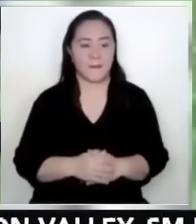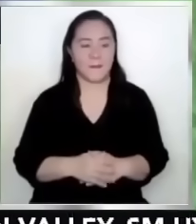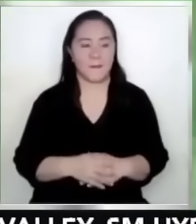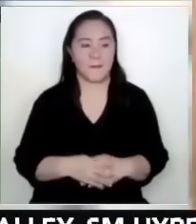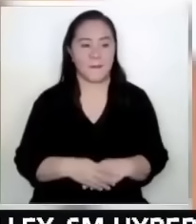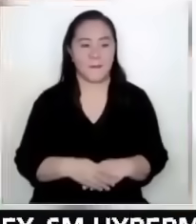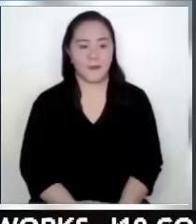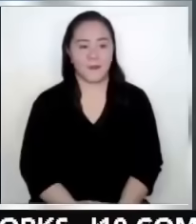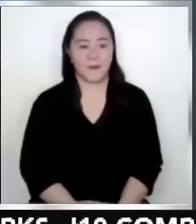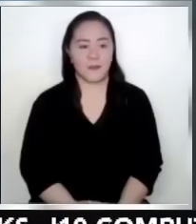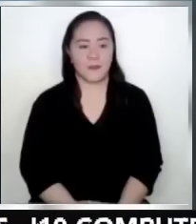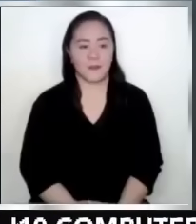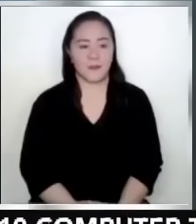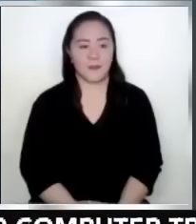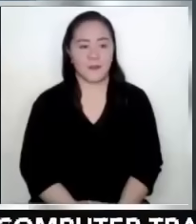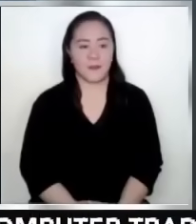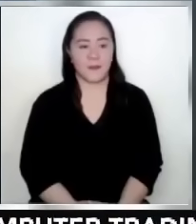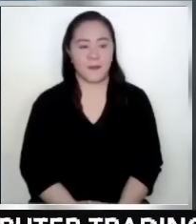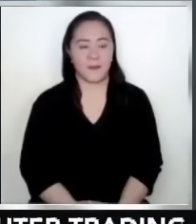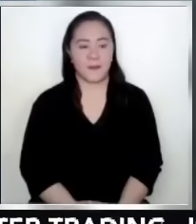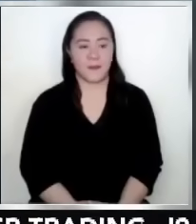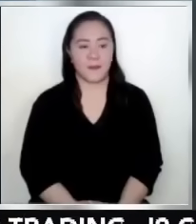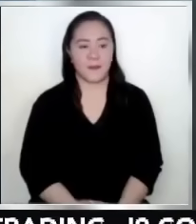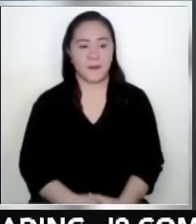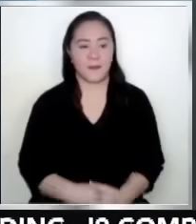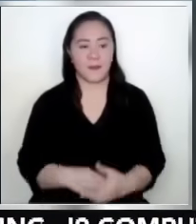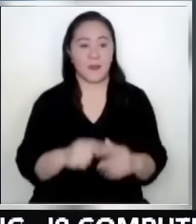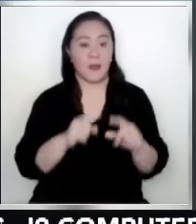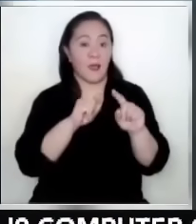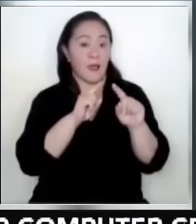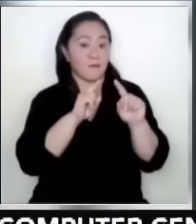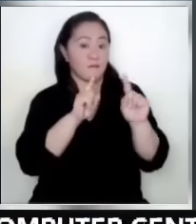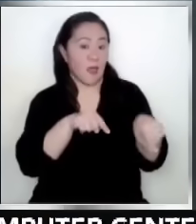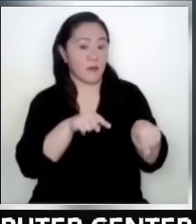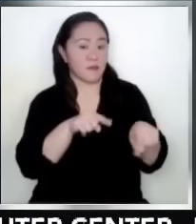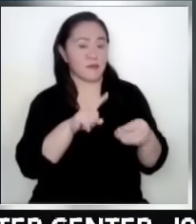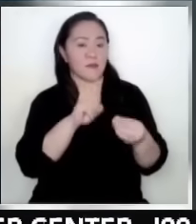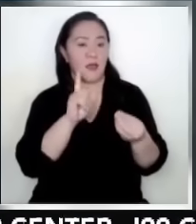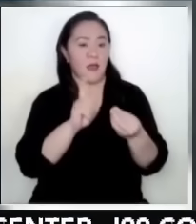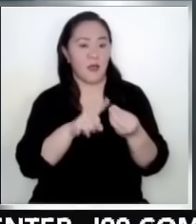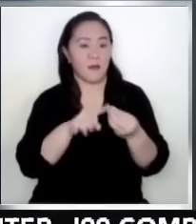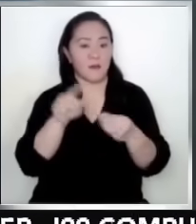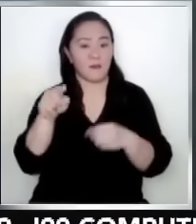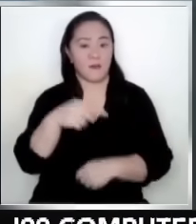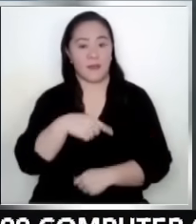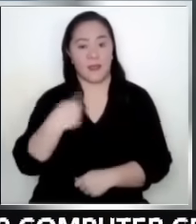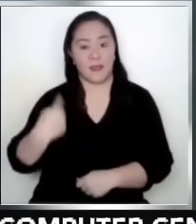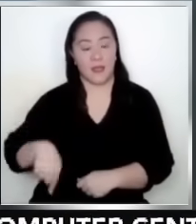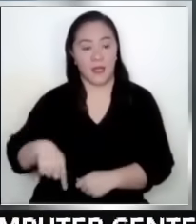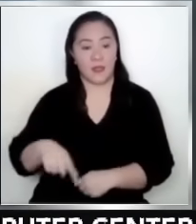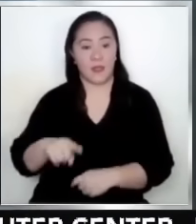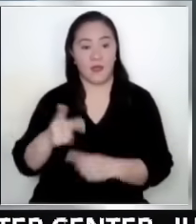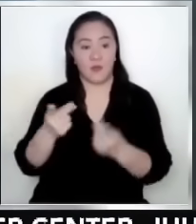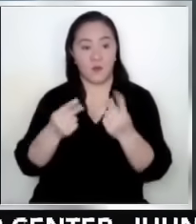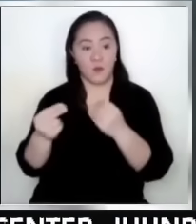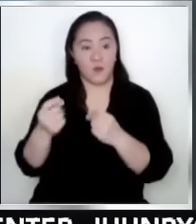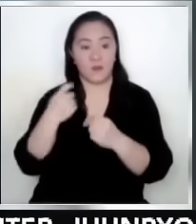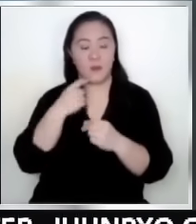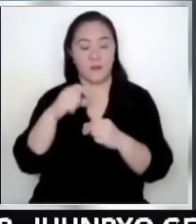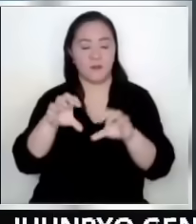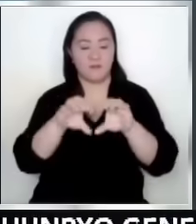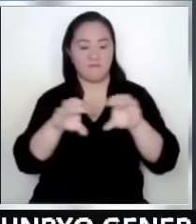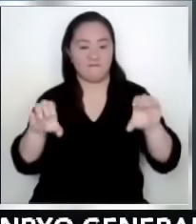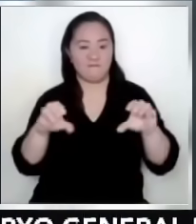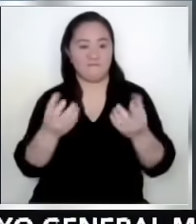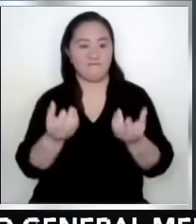Oras. Sinagot ng Philippine Coast Guard ang bagong naratibo ng China na China raw ang nag-alis ng floating barrier sa Bajo